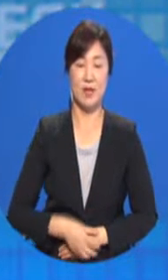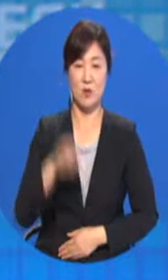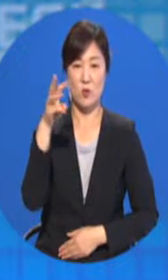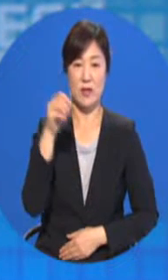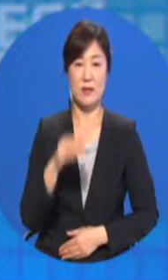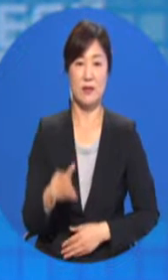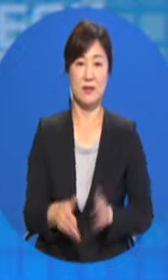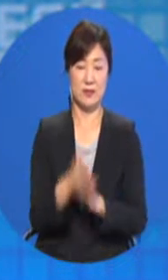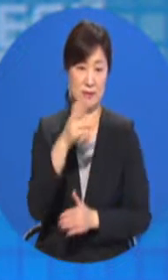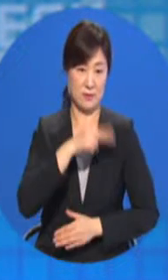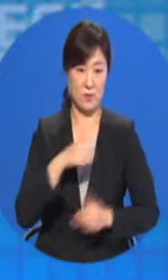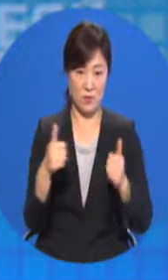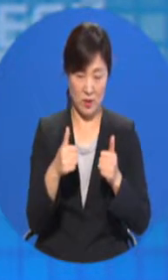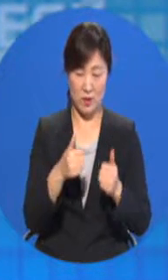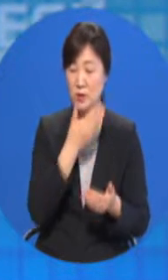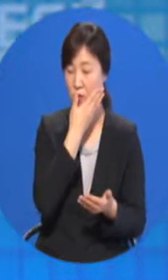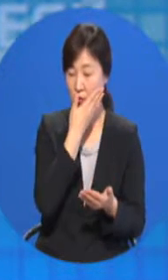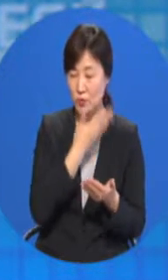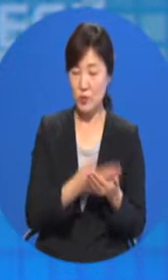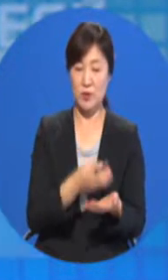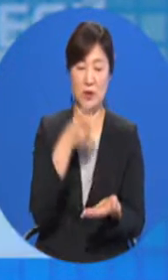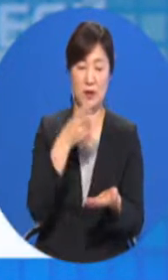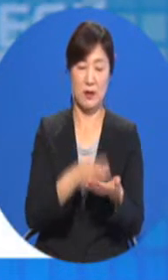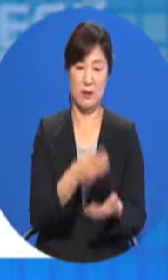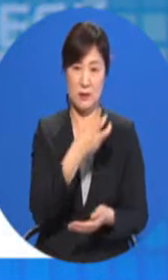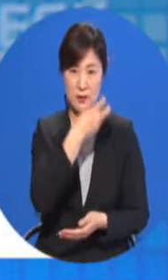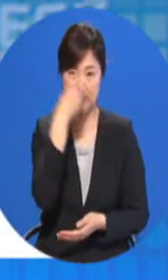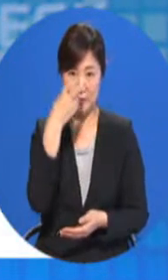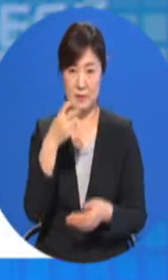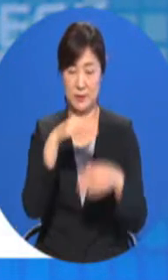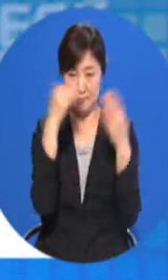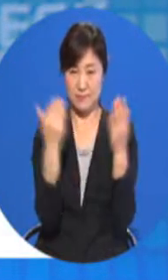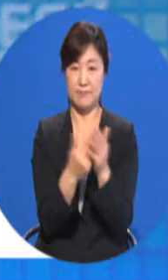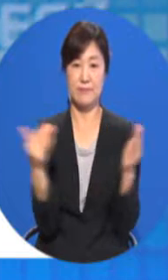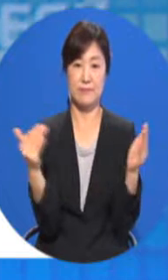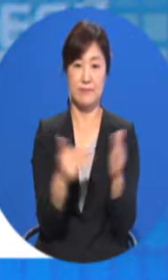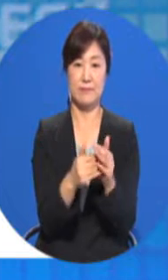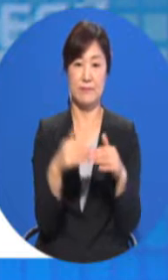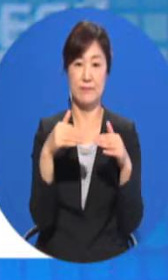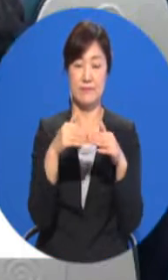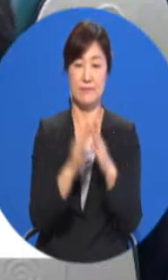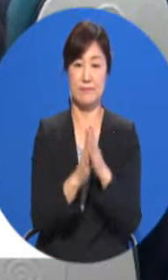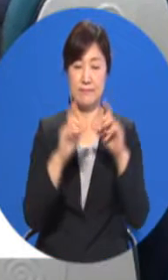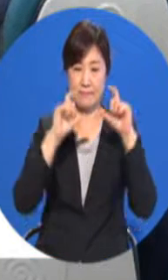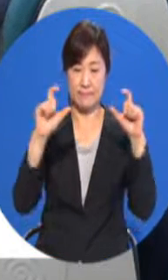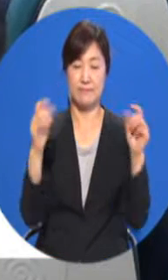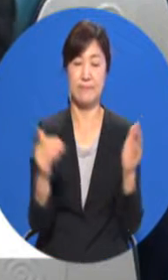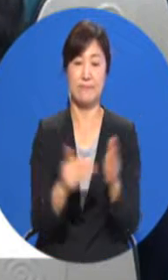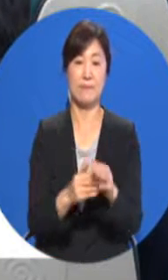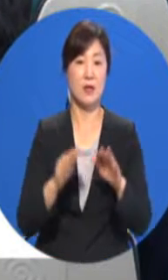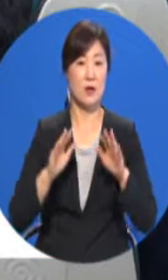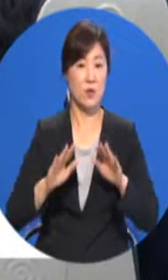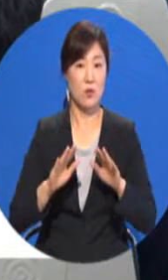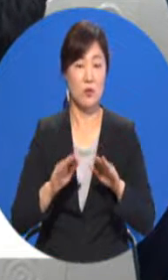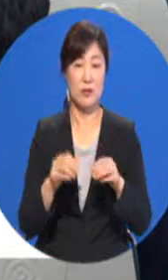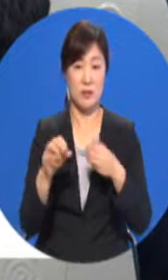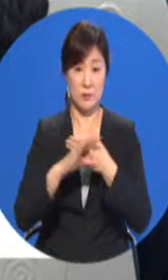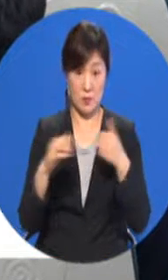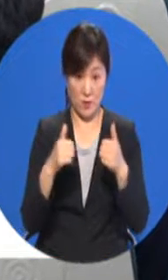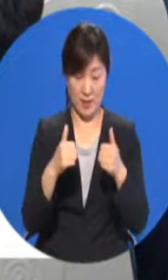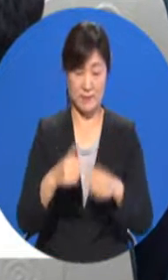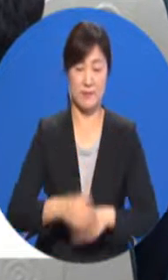광양시 의회가 주요 안건 심의와 의결을 마무리하고 임시회를 폐회했습니다. 광양시 의회는 이번